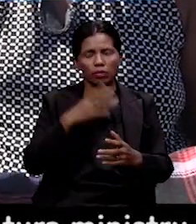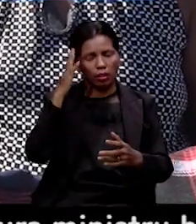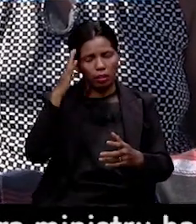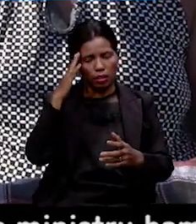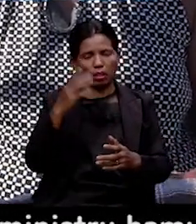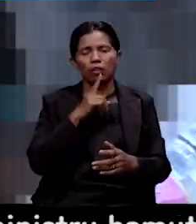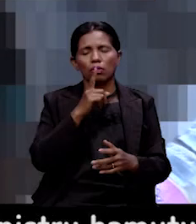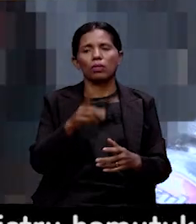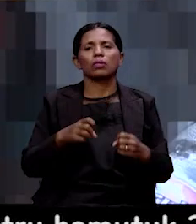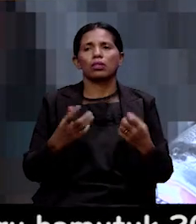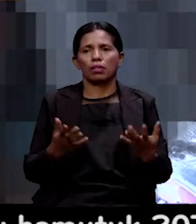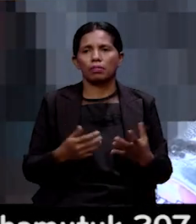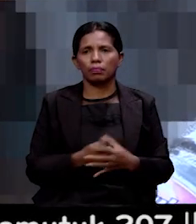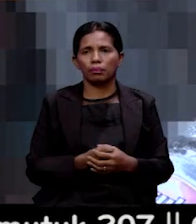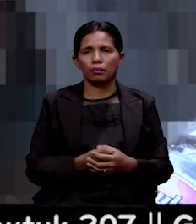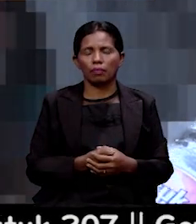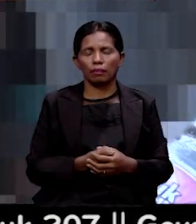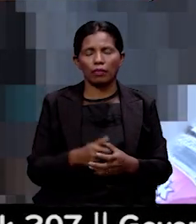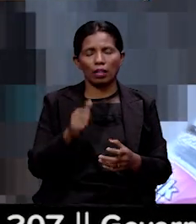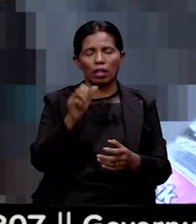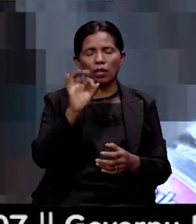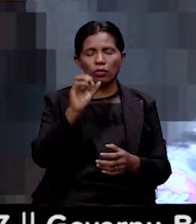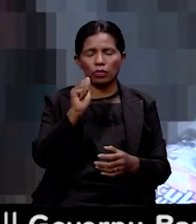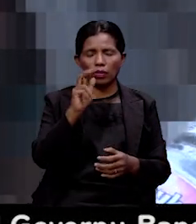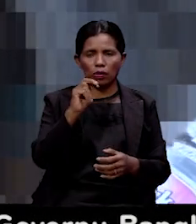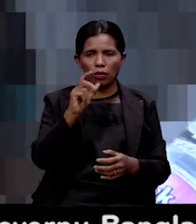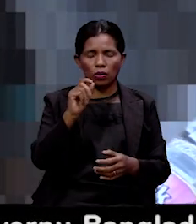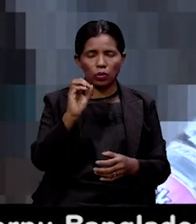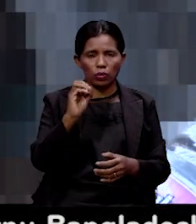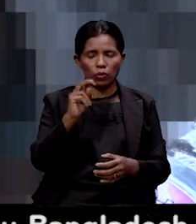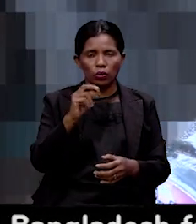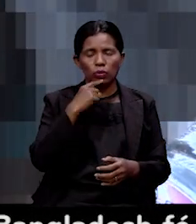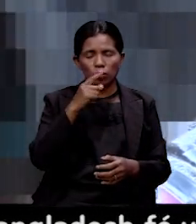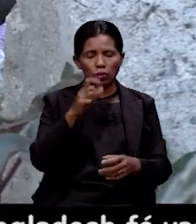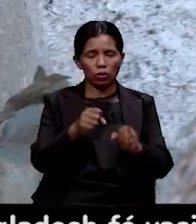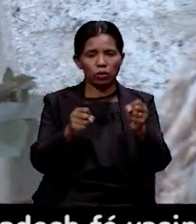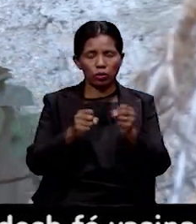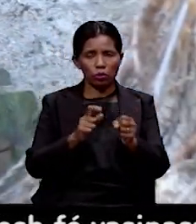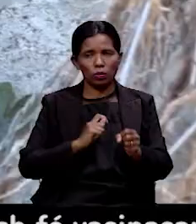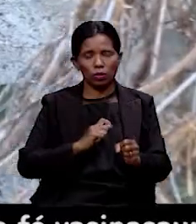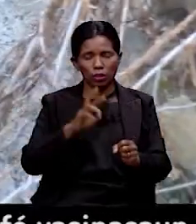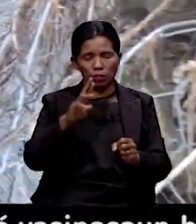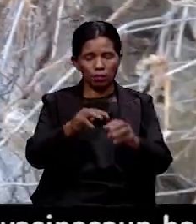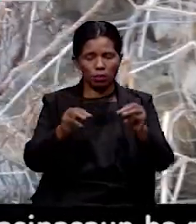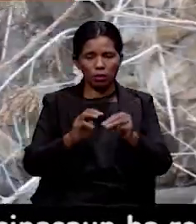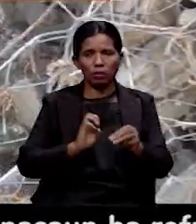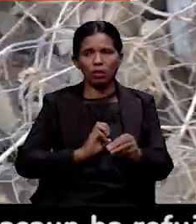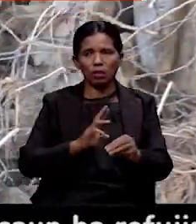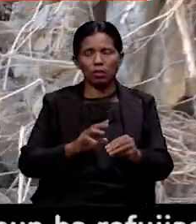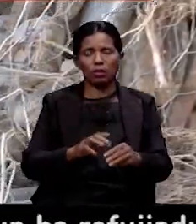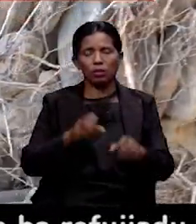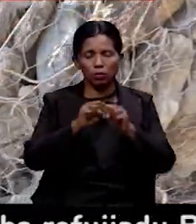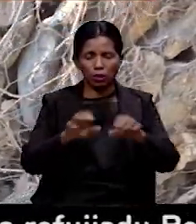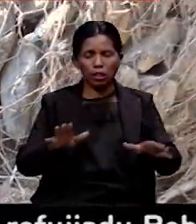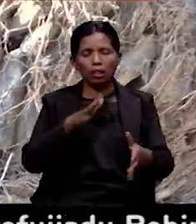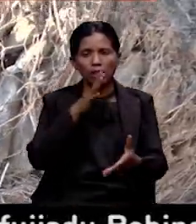resultar saya boleh nampak. Afonso Ribeiro nudar abitante aldea Turleu, suku Tibar, municipio Liksa, mati husi keren efeng, ho